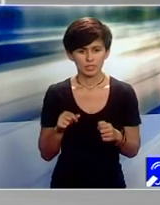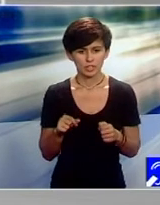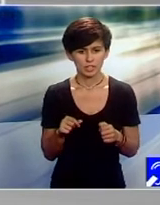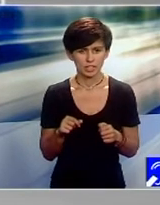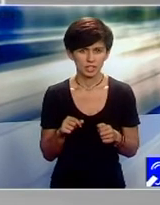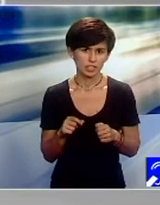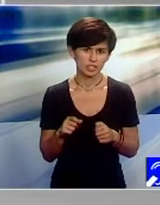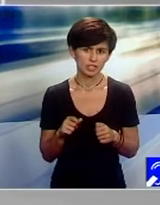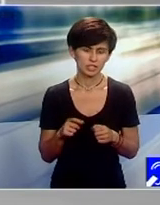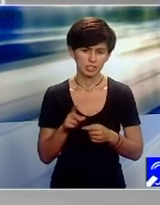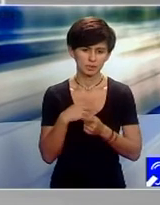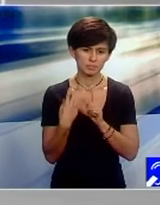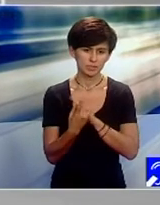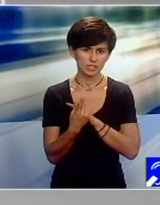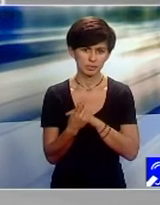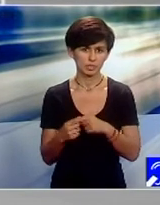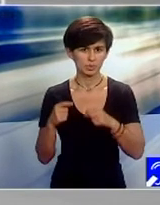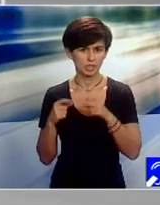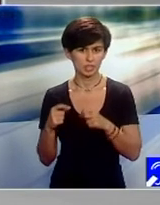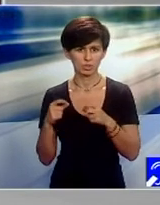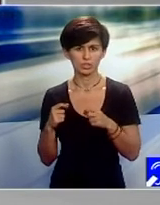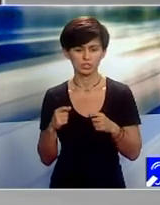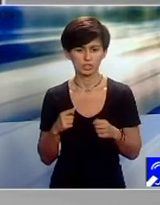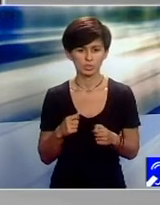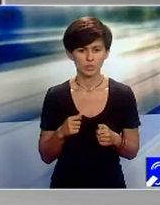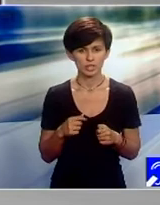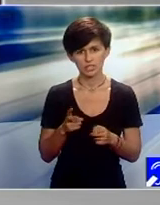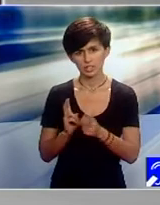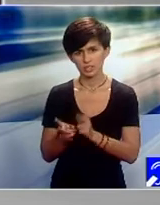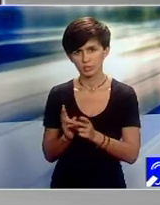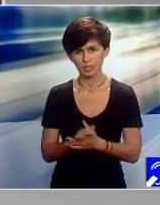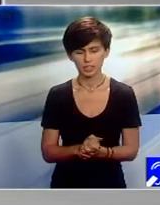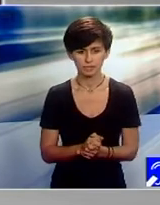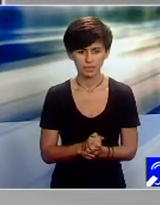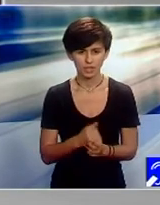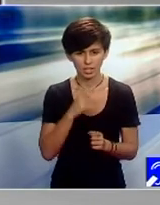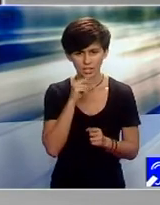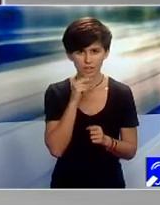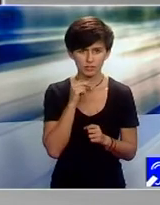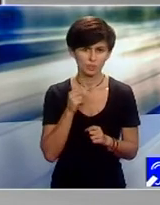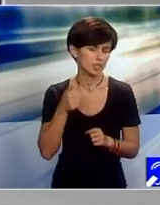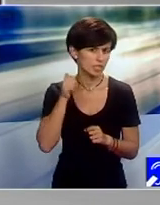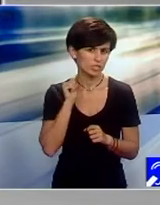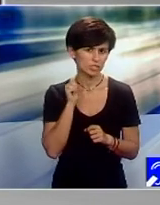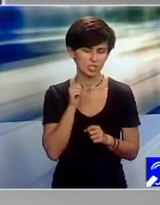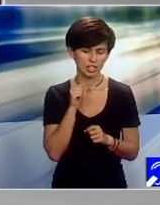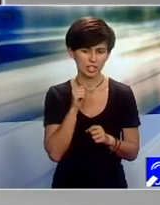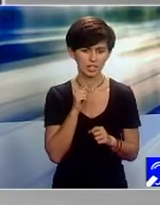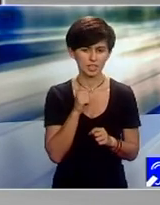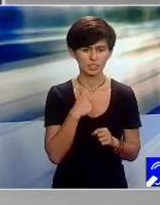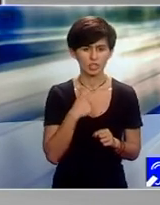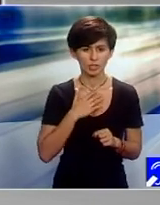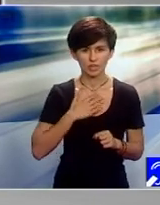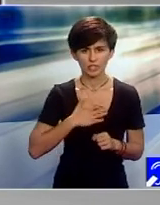situație normală. Am vorbit și aseară în cadrul emisiunii de ieri cu dumneavoastră și voiam să vă întreb și